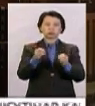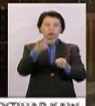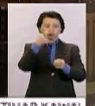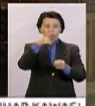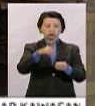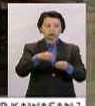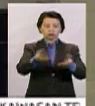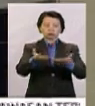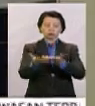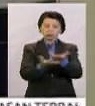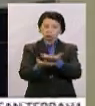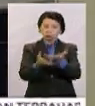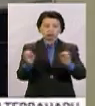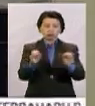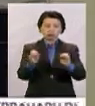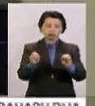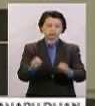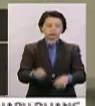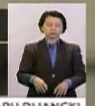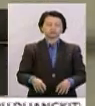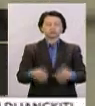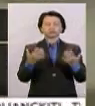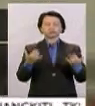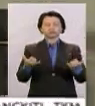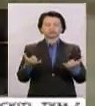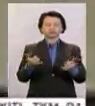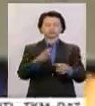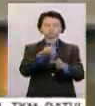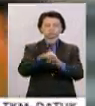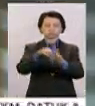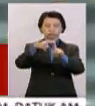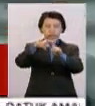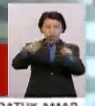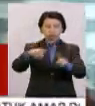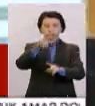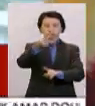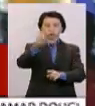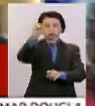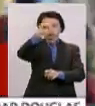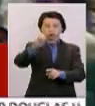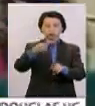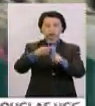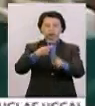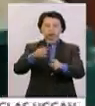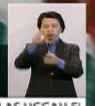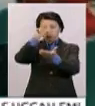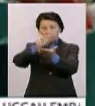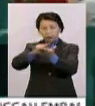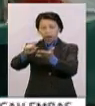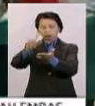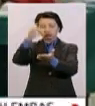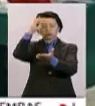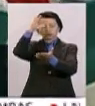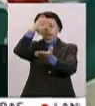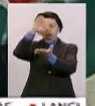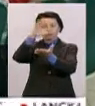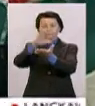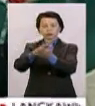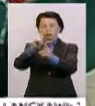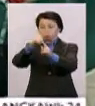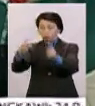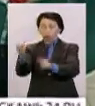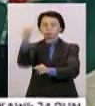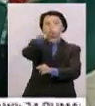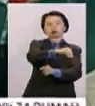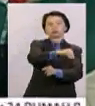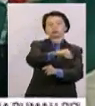system in Malaysia. Peringkat ketiga pula melibatkan potongan 2% dari caruman gaji suami ke dalam KWSP isteri.